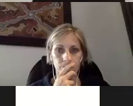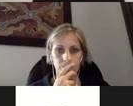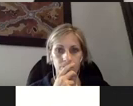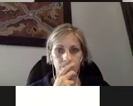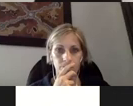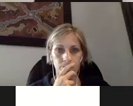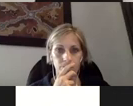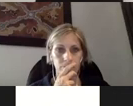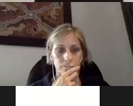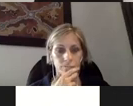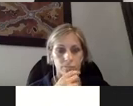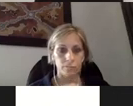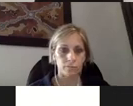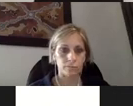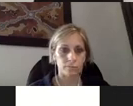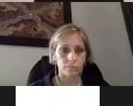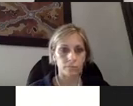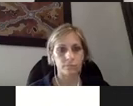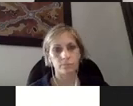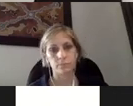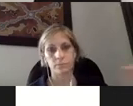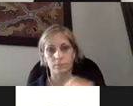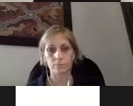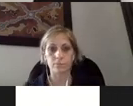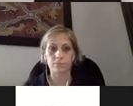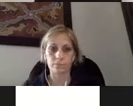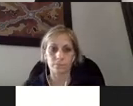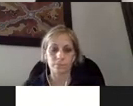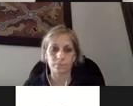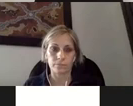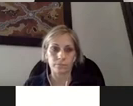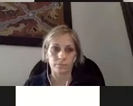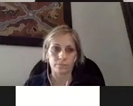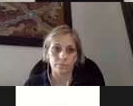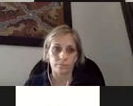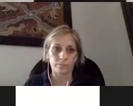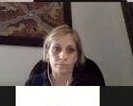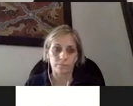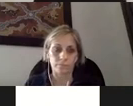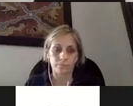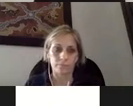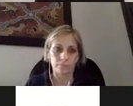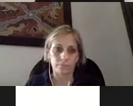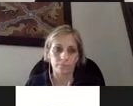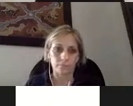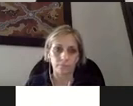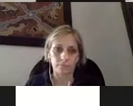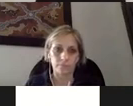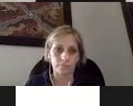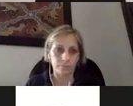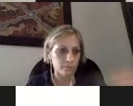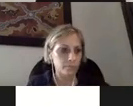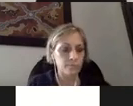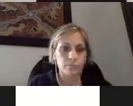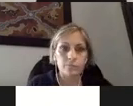elaborazione. In particolare, quello che ci interessa analizzare è la relazione tra le strategie dell'Unione